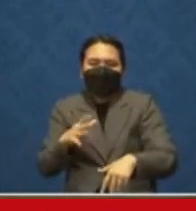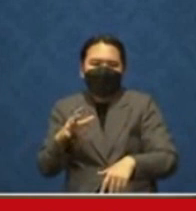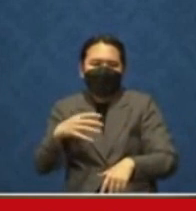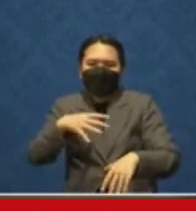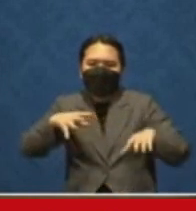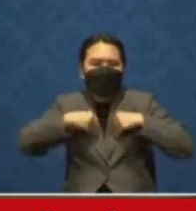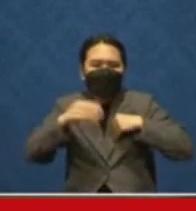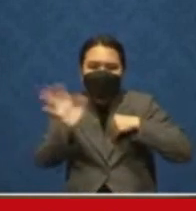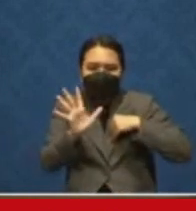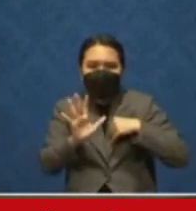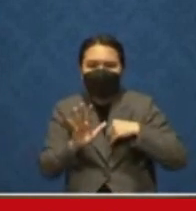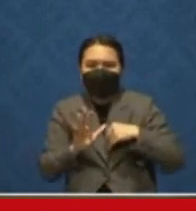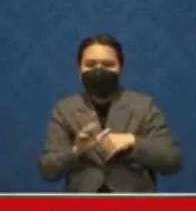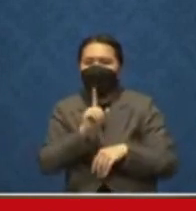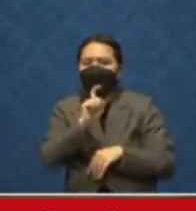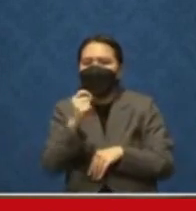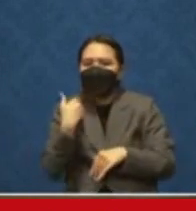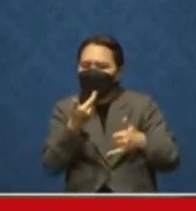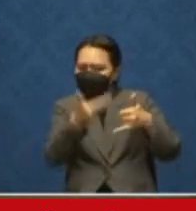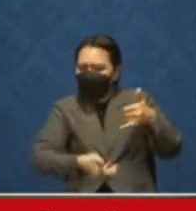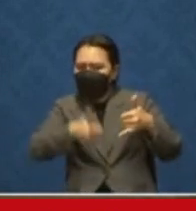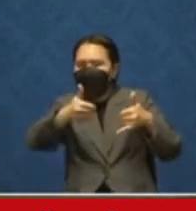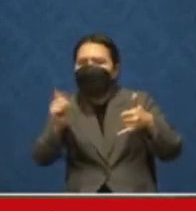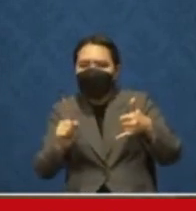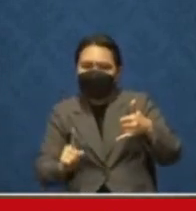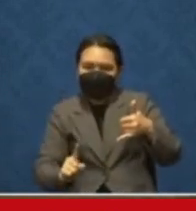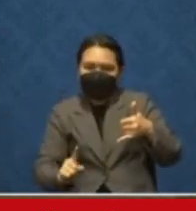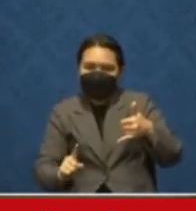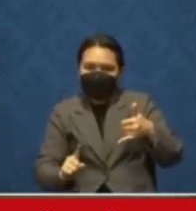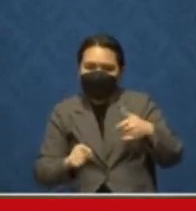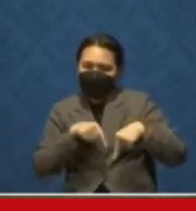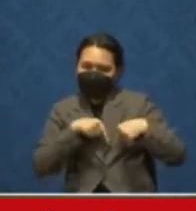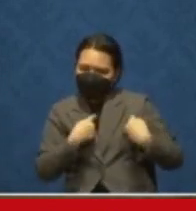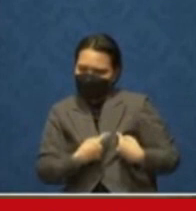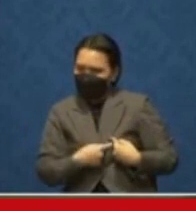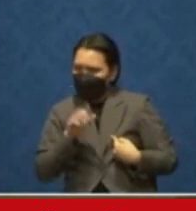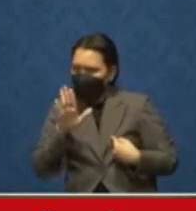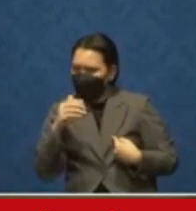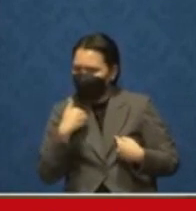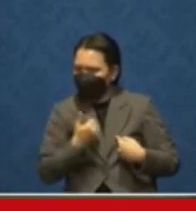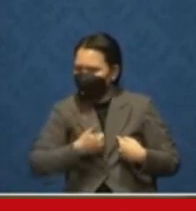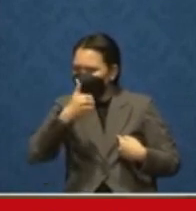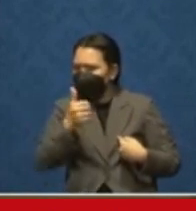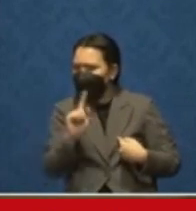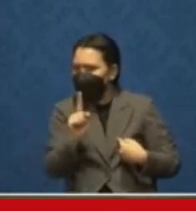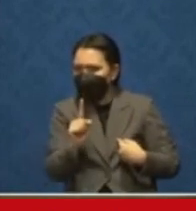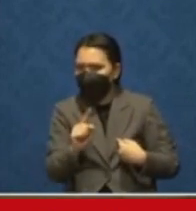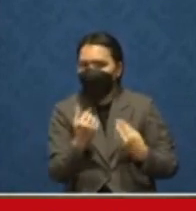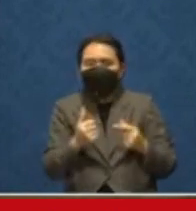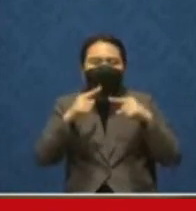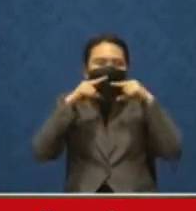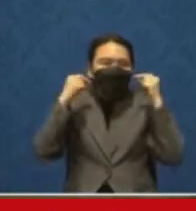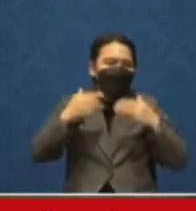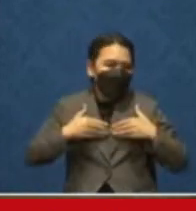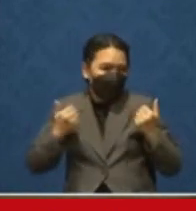ท้าพอออกมากับแพร์ลูกแพร์ร้านหนูแล้วนี่ขอฟังประชาชนเขาก็ไม่เอาแล้วนี่